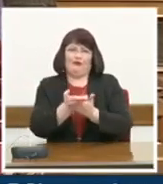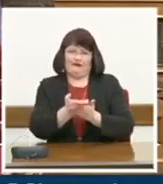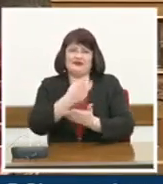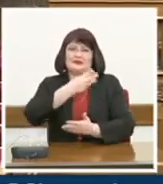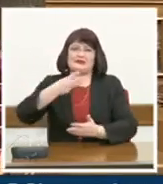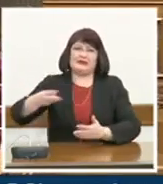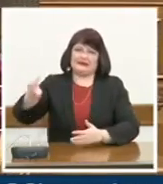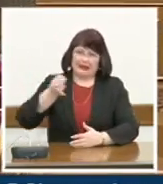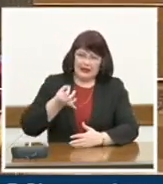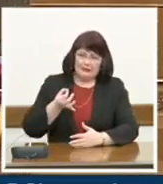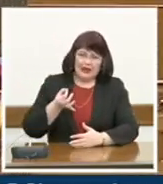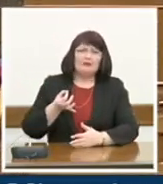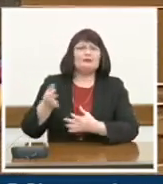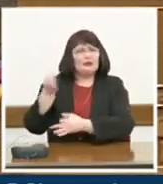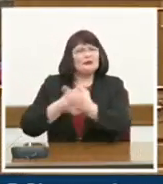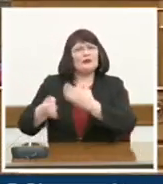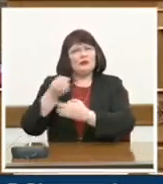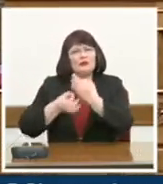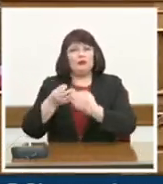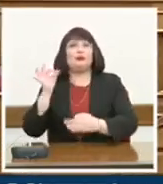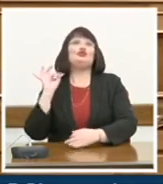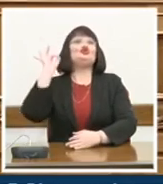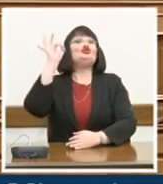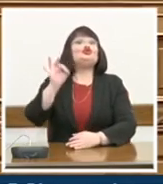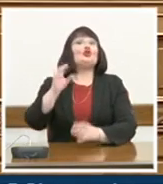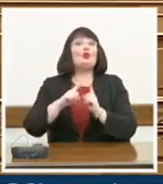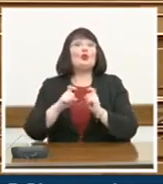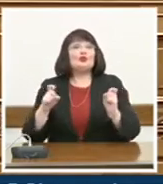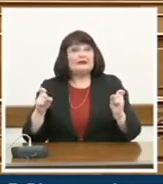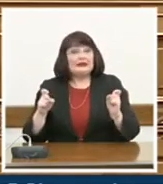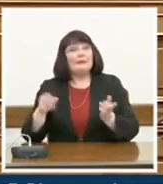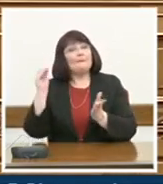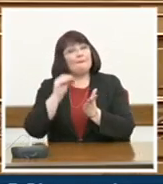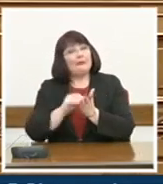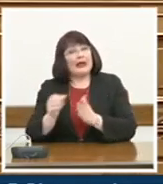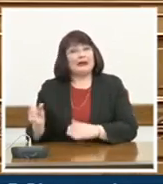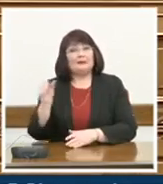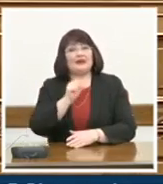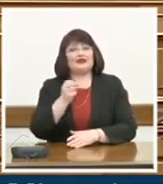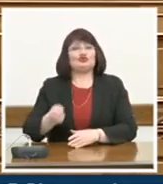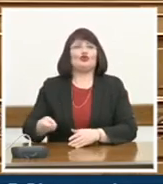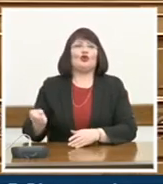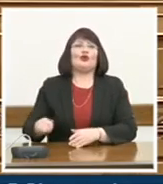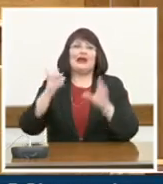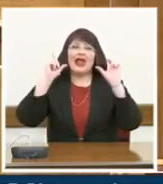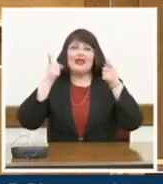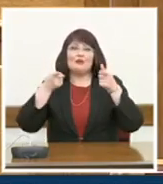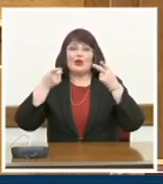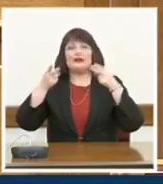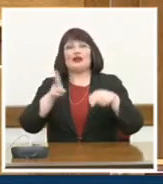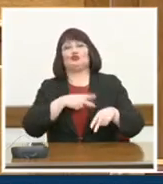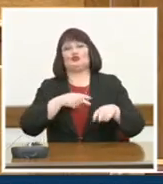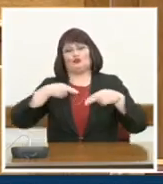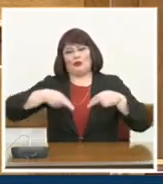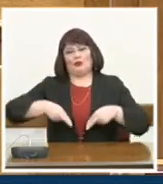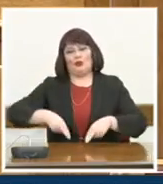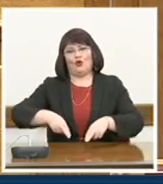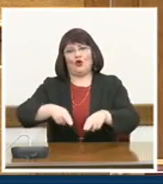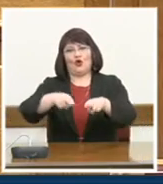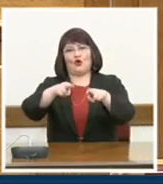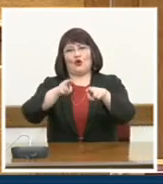οι ομιλητές ότι στόχο έχει να επαναφέρει τη Νέα Δημοκρατία στον ίσιο δρόμο από τον οποίο δήθεν